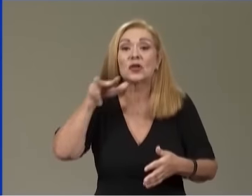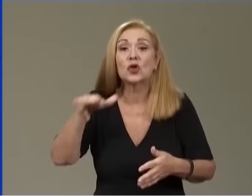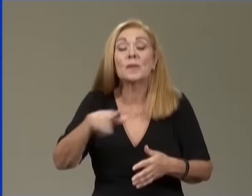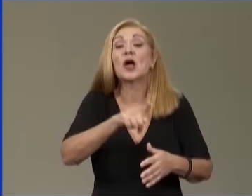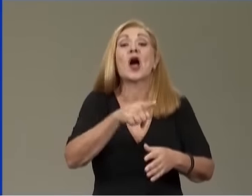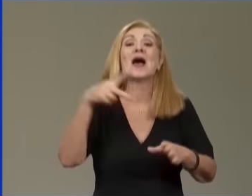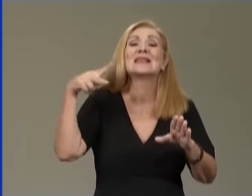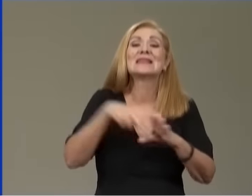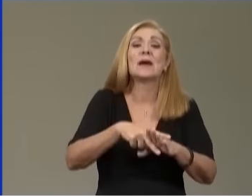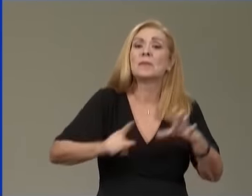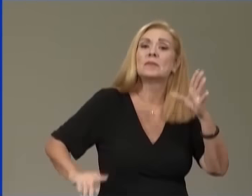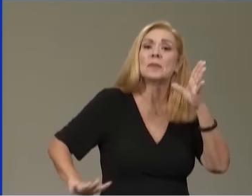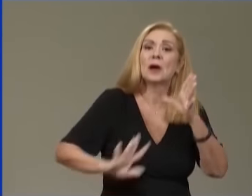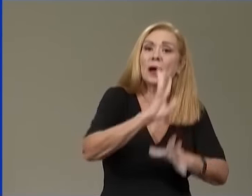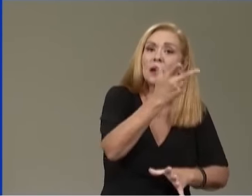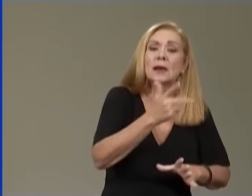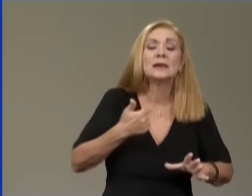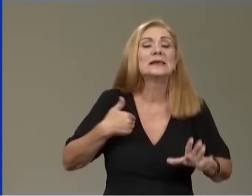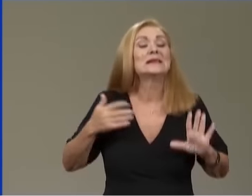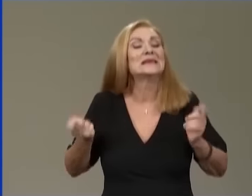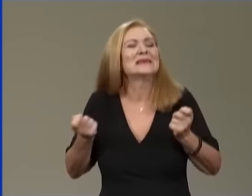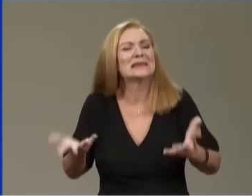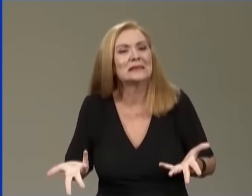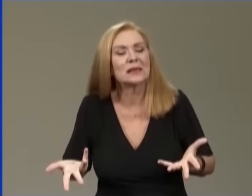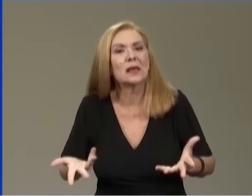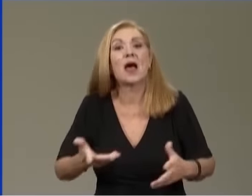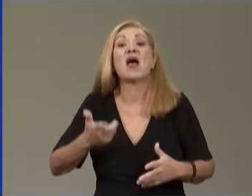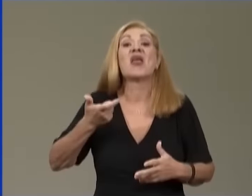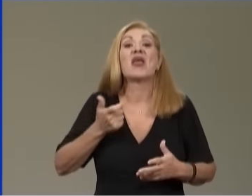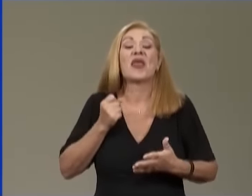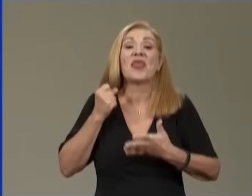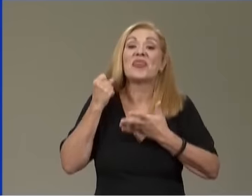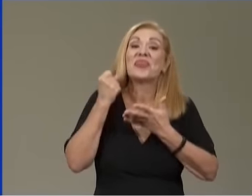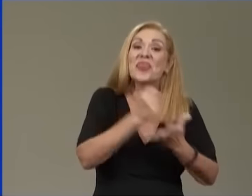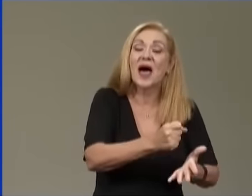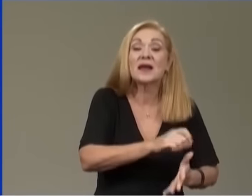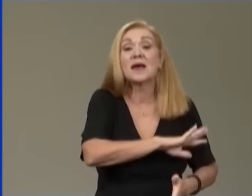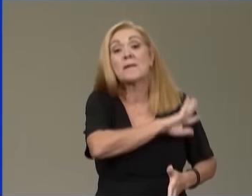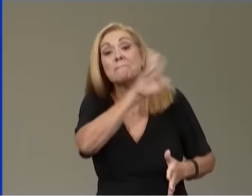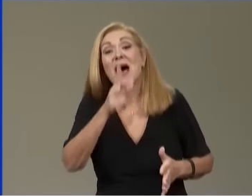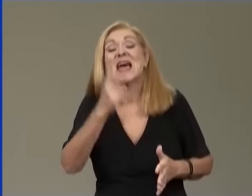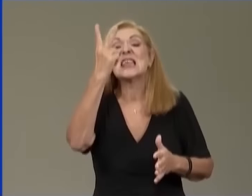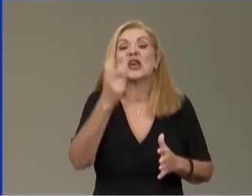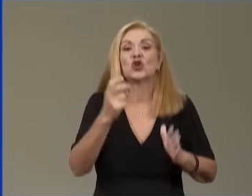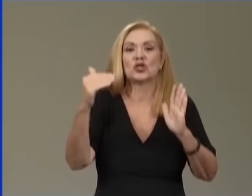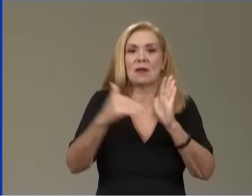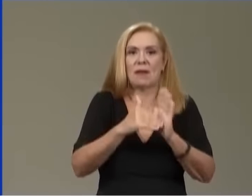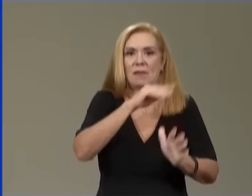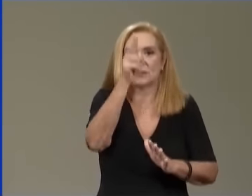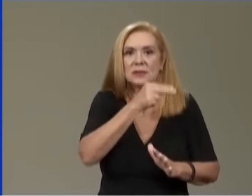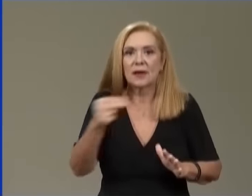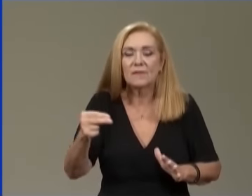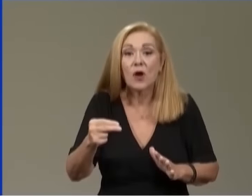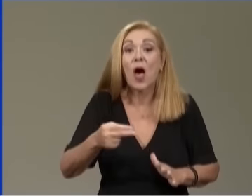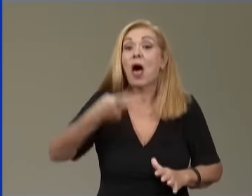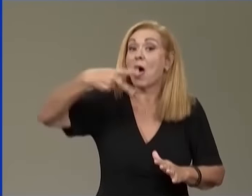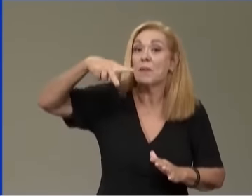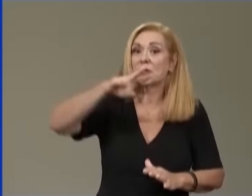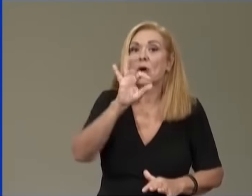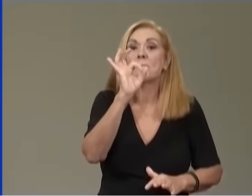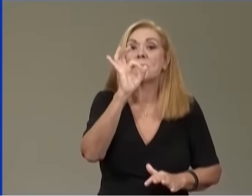Ταμείο Ανάκαμψης για να κάνουμε τι, προσέξτε, δάνεια ύψους έως και 20.000 ευρώ με μηδενικό